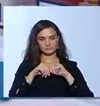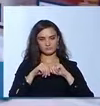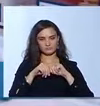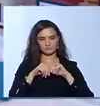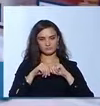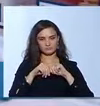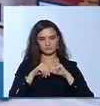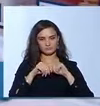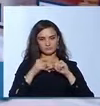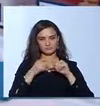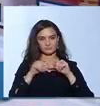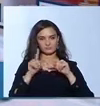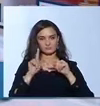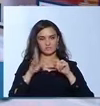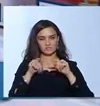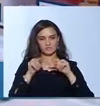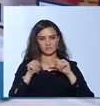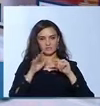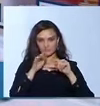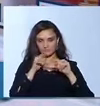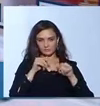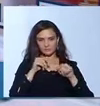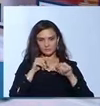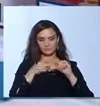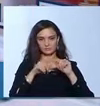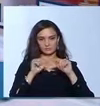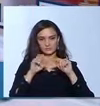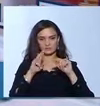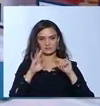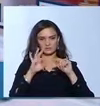ხდება ანდროგენეტიკური ალოპეციის დროს? რა ხდება? ნახეთ,